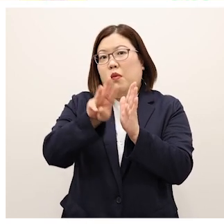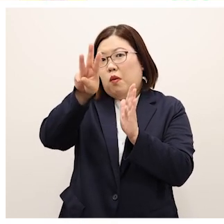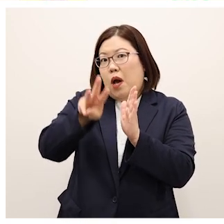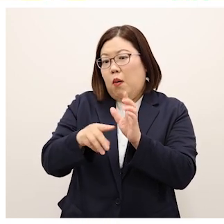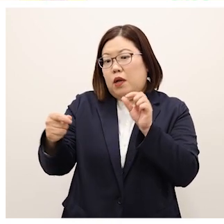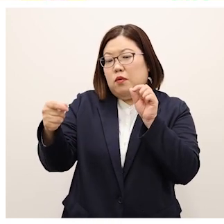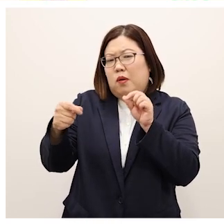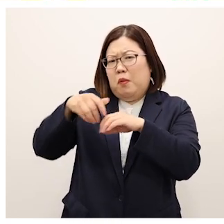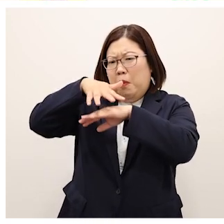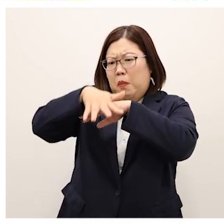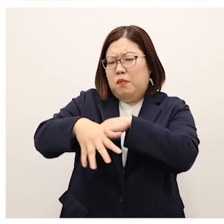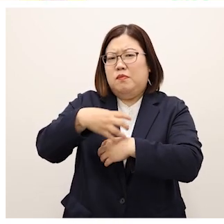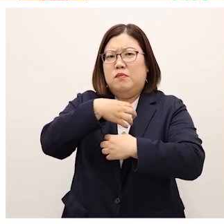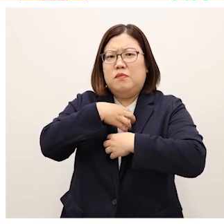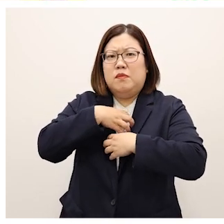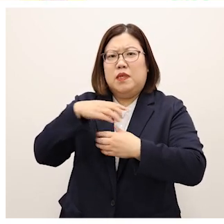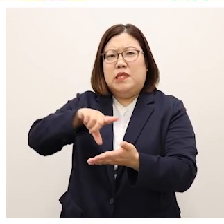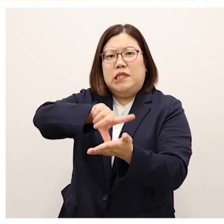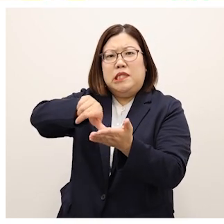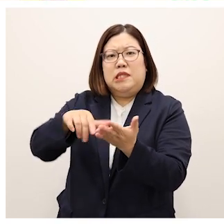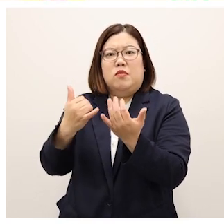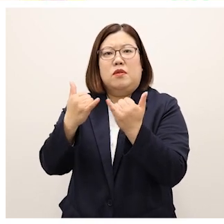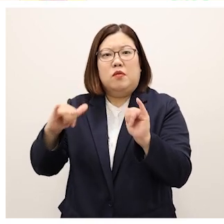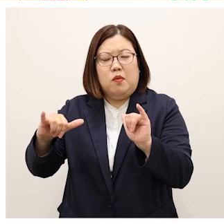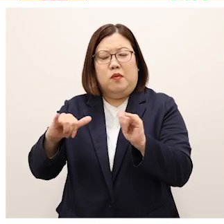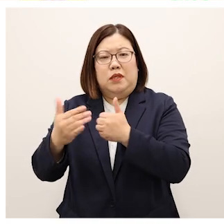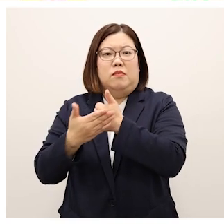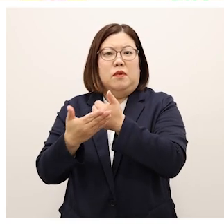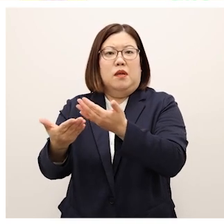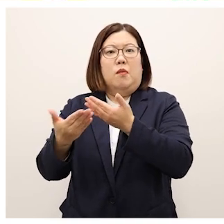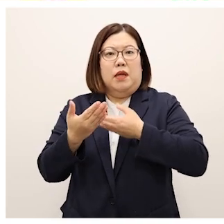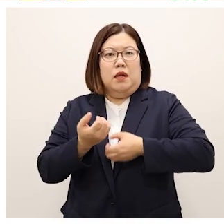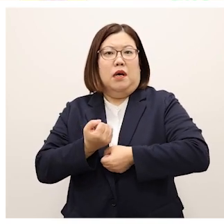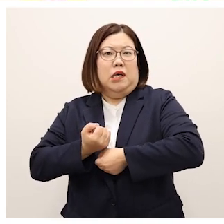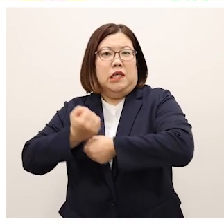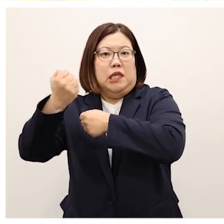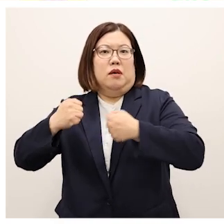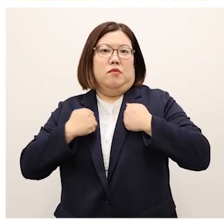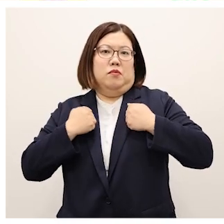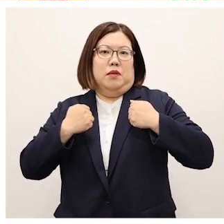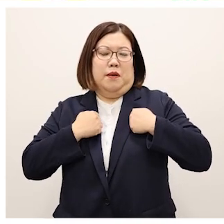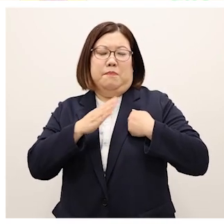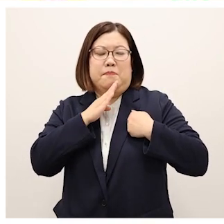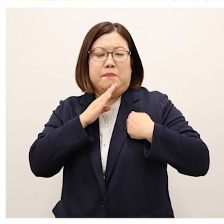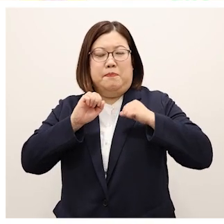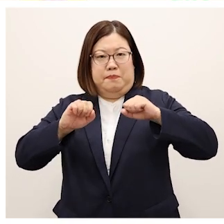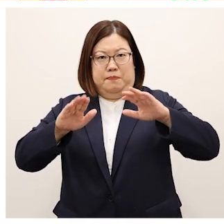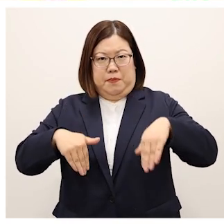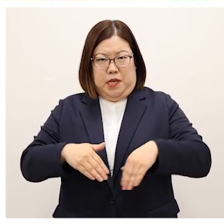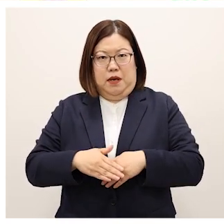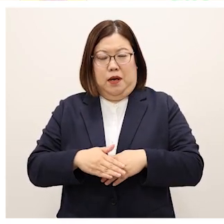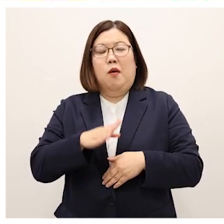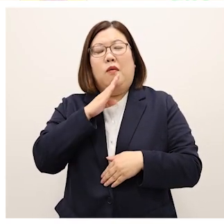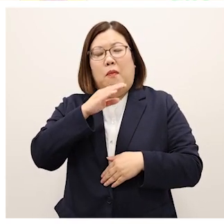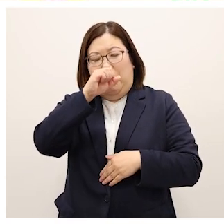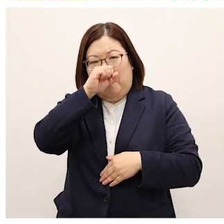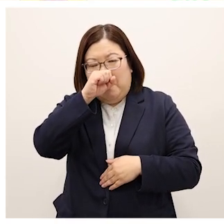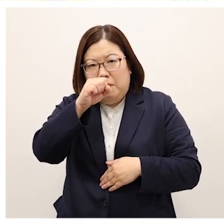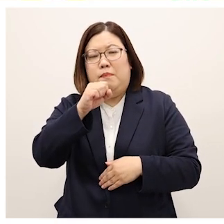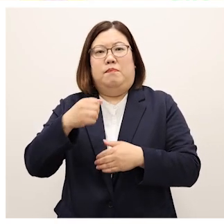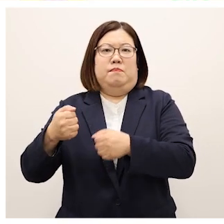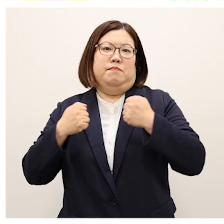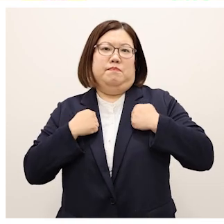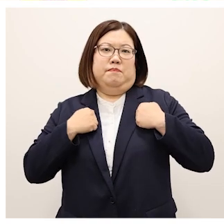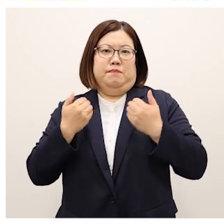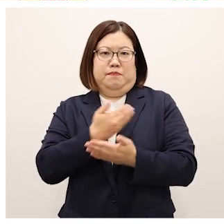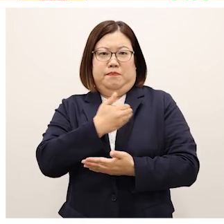定区域の市民の皆様にご参加をいただいた実践的な避難訓練を行い、大変有意な訓練